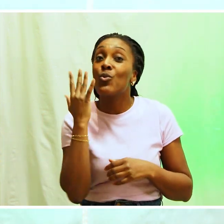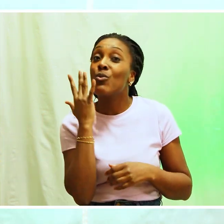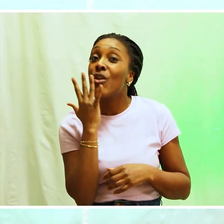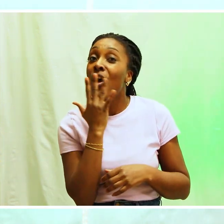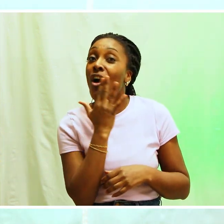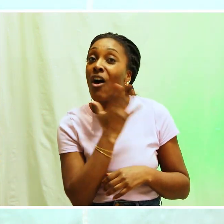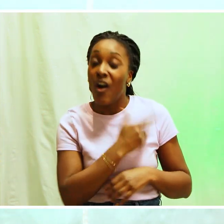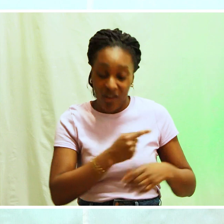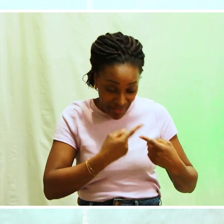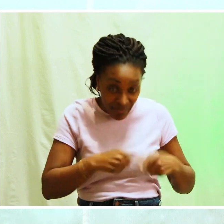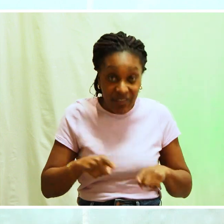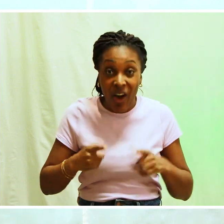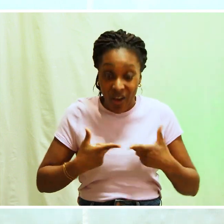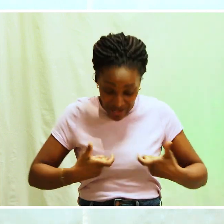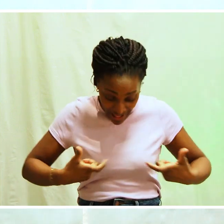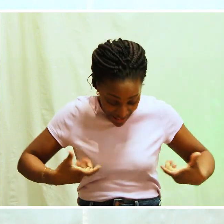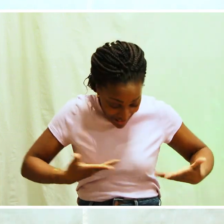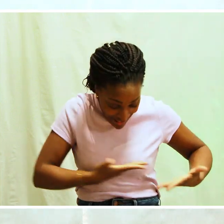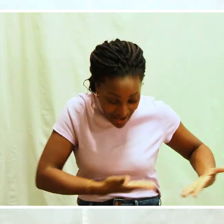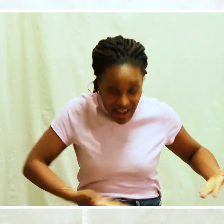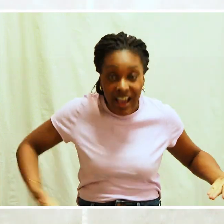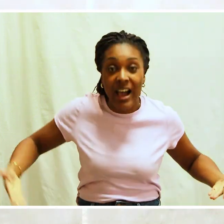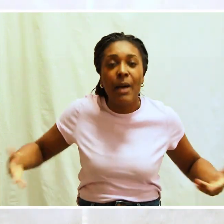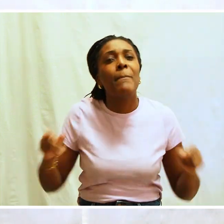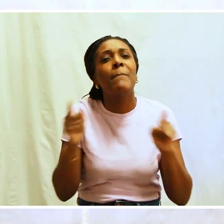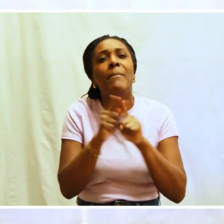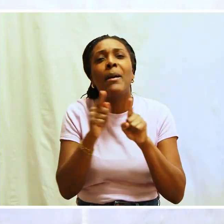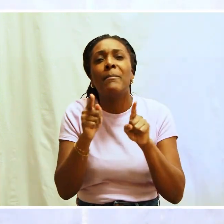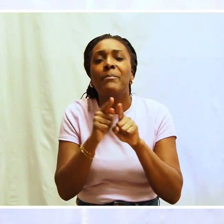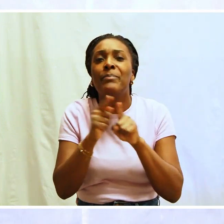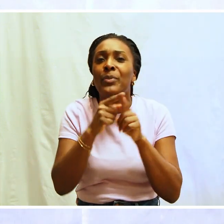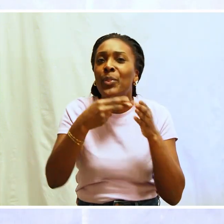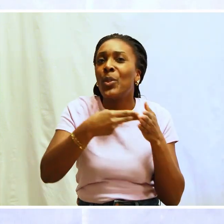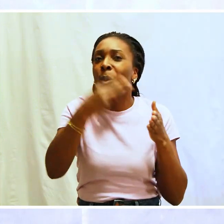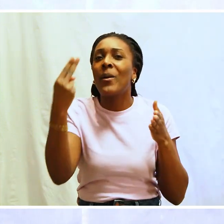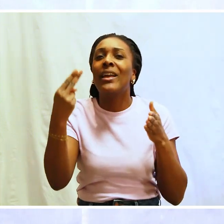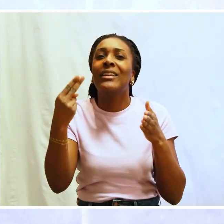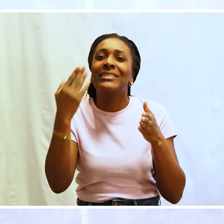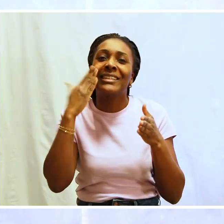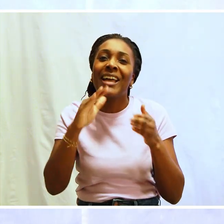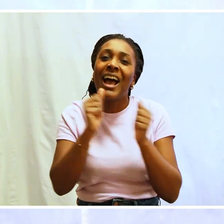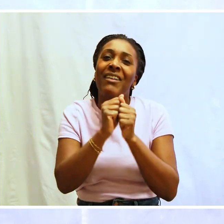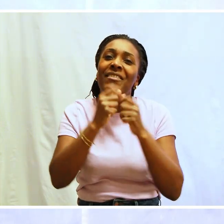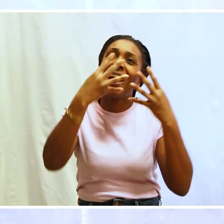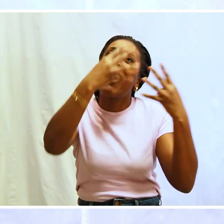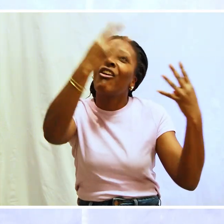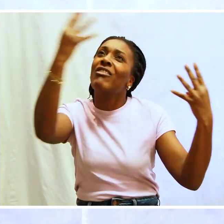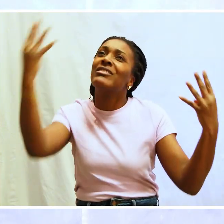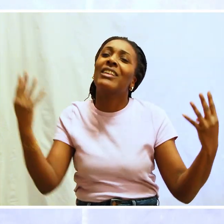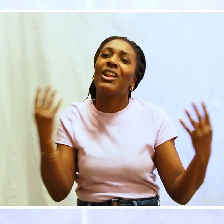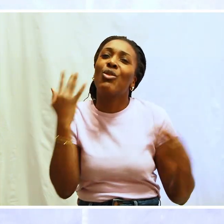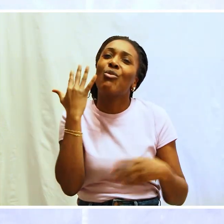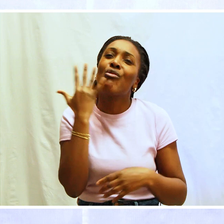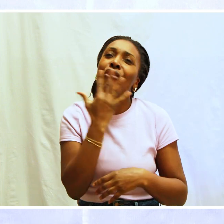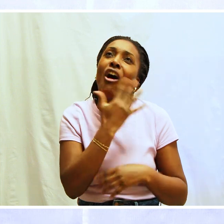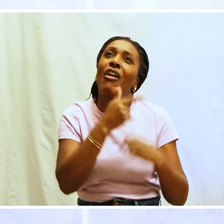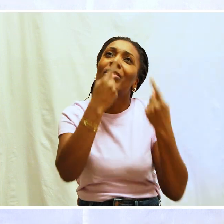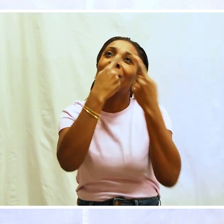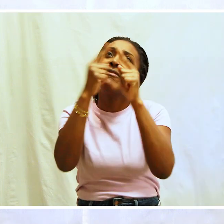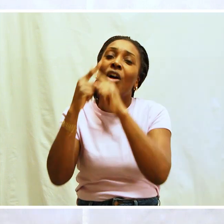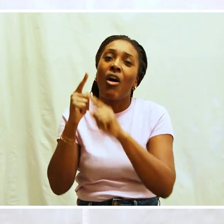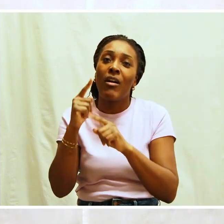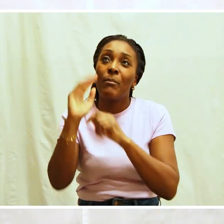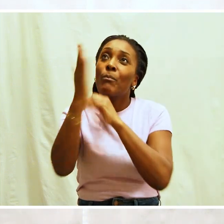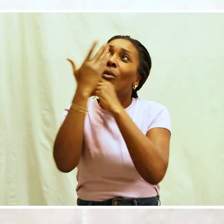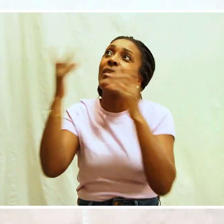différentes font appel à ce que Noé a vécu lui-même avec cet arc-en-ciel de multiples couleurs et qui montrait cette alliance et